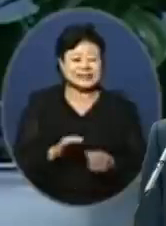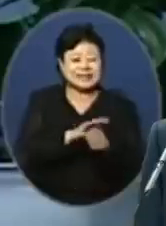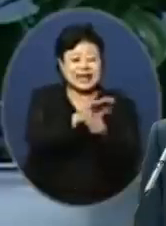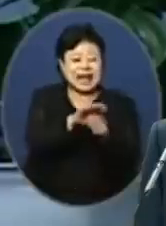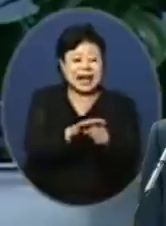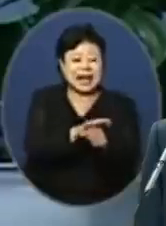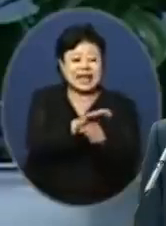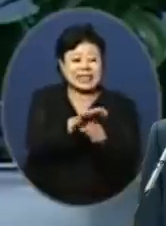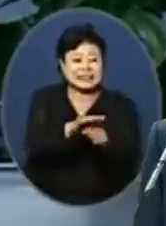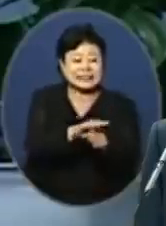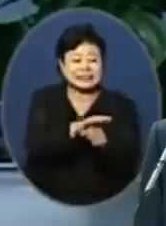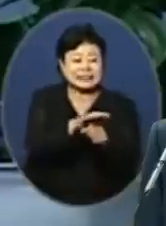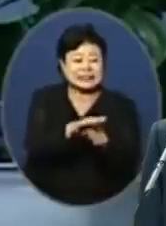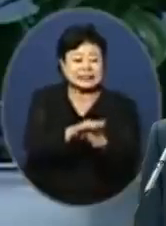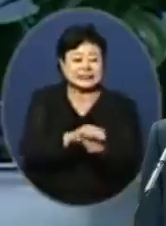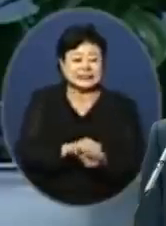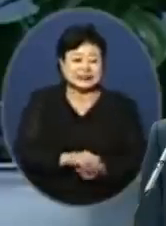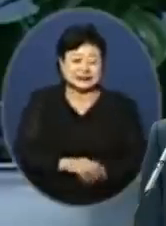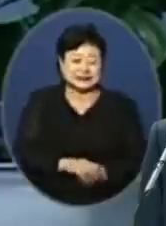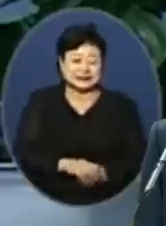사랑은